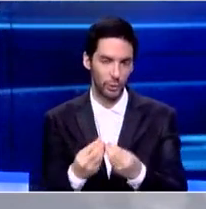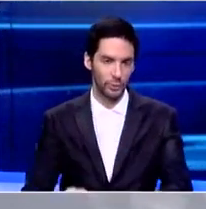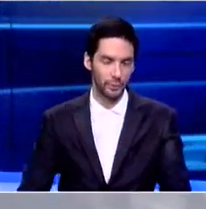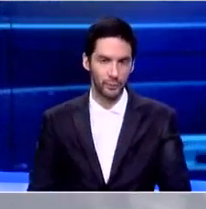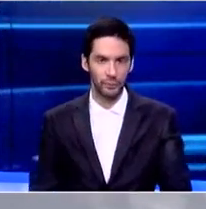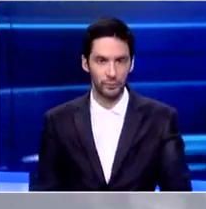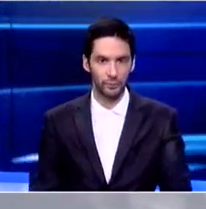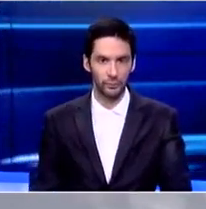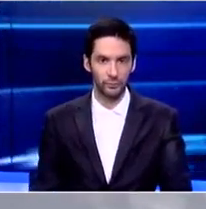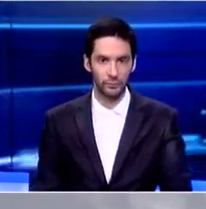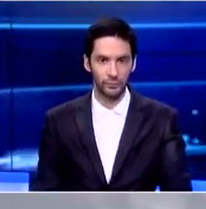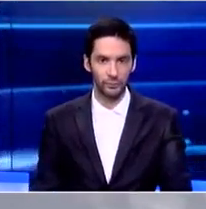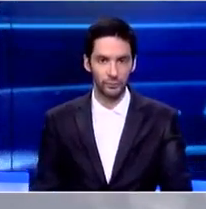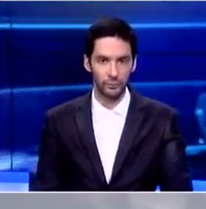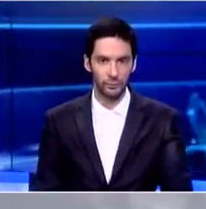Ευχαριστούμε.